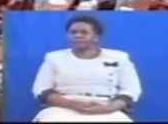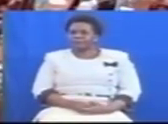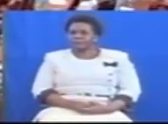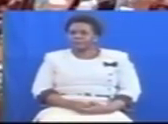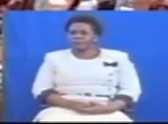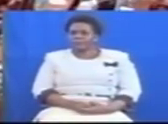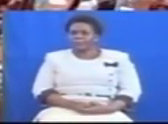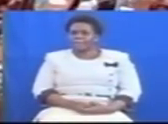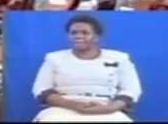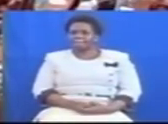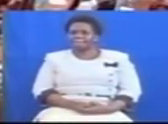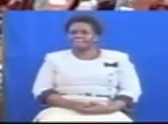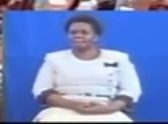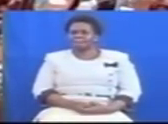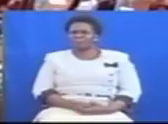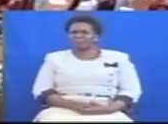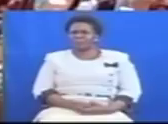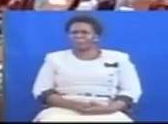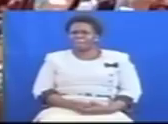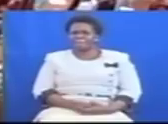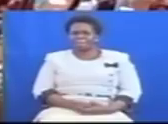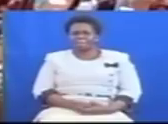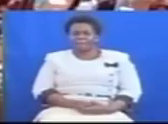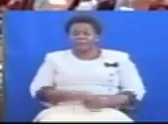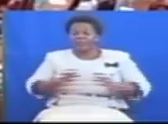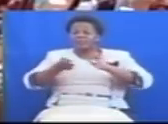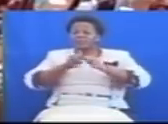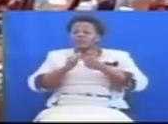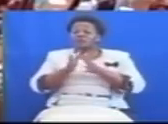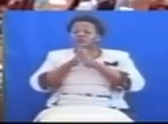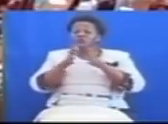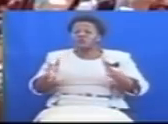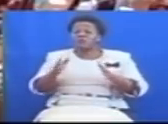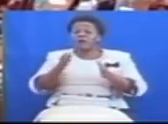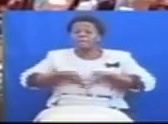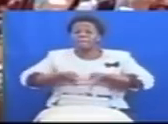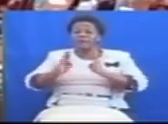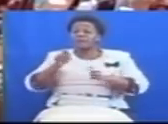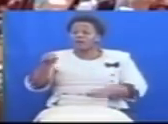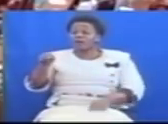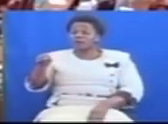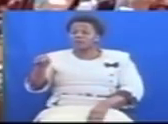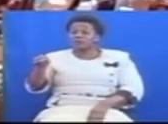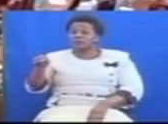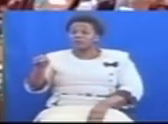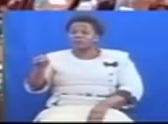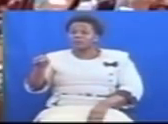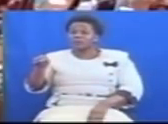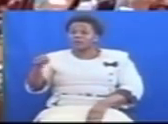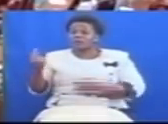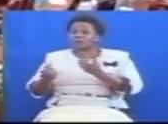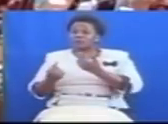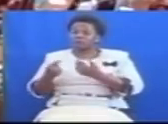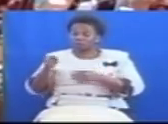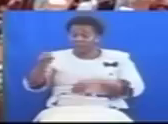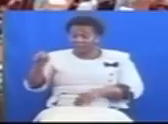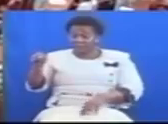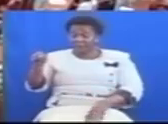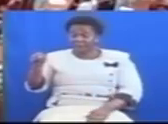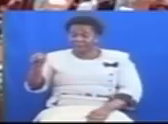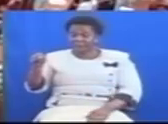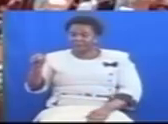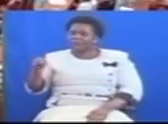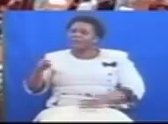Kwa kuwa tatizo kubwa la barabara hiyo ambayo inatoka Vianzi kwenda Marogoro mpaka Tundisongani